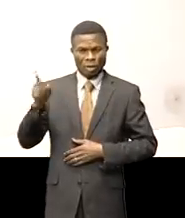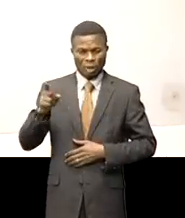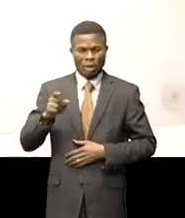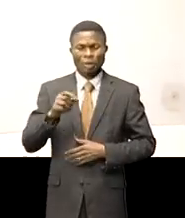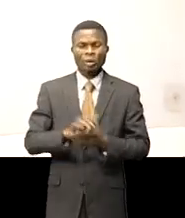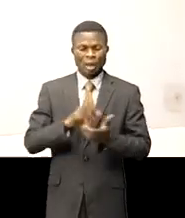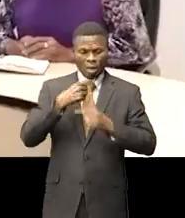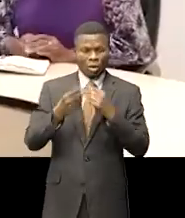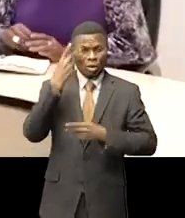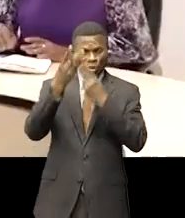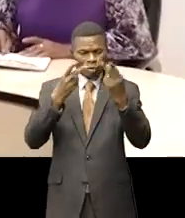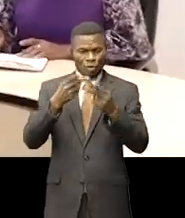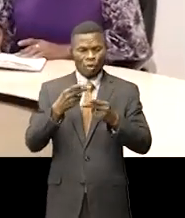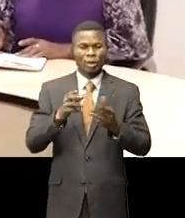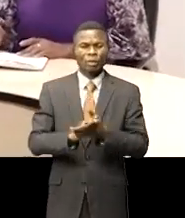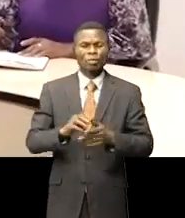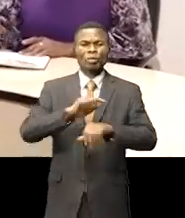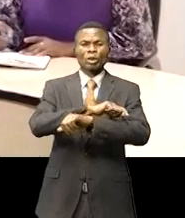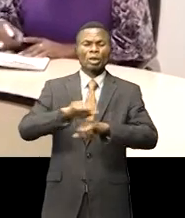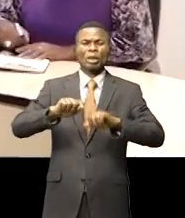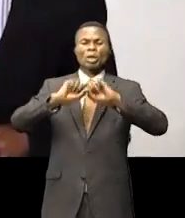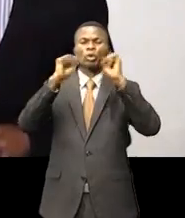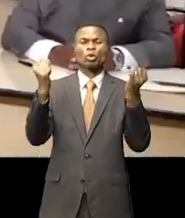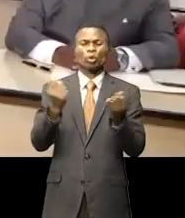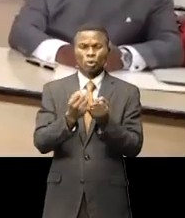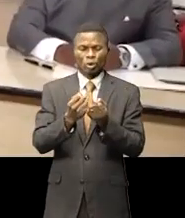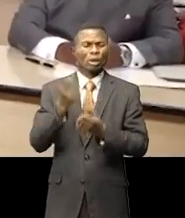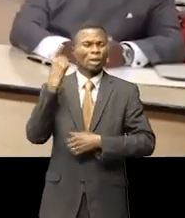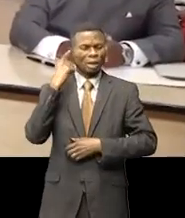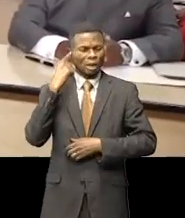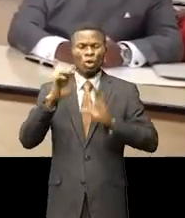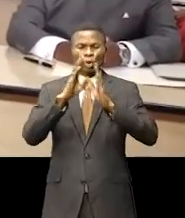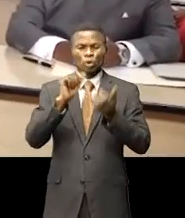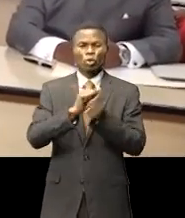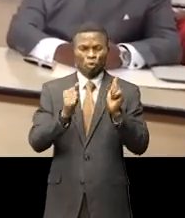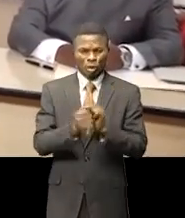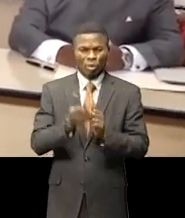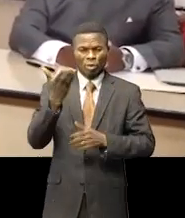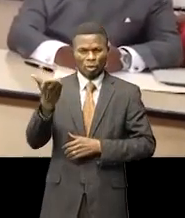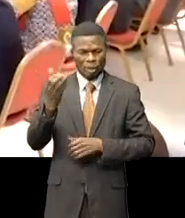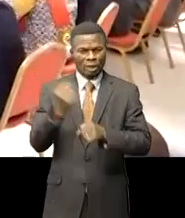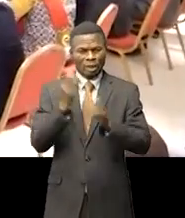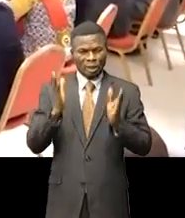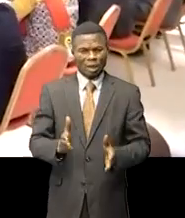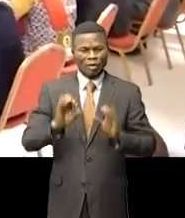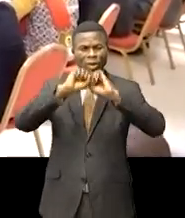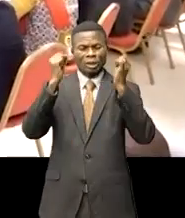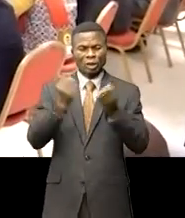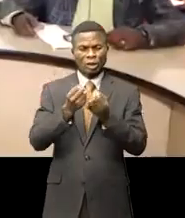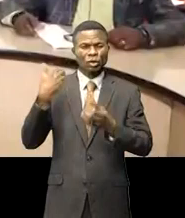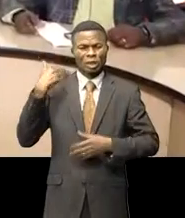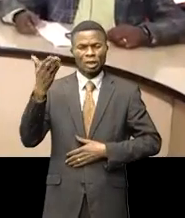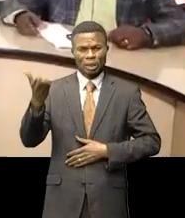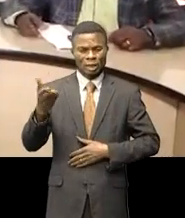dans la visite des installations de la Sokimo. Elle y a prêté une oreille attentive aux doléances du personnel de cette entreprise publique.